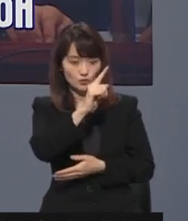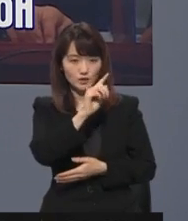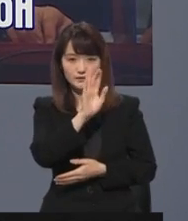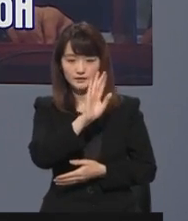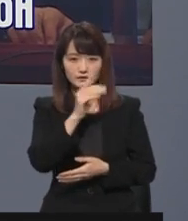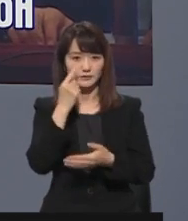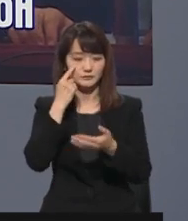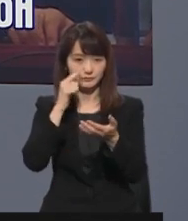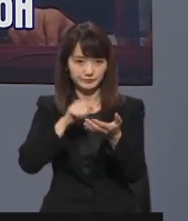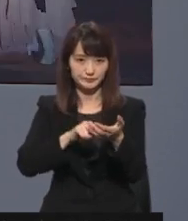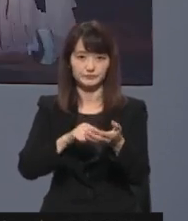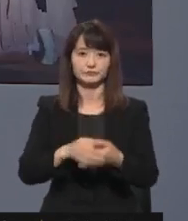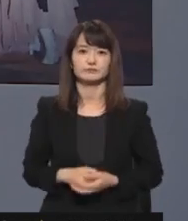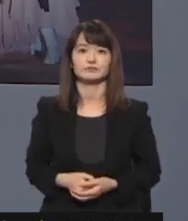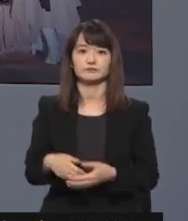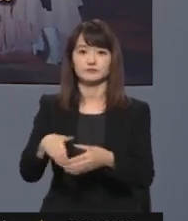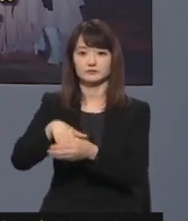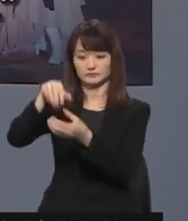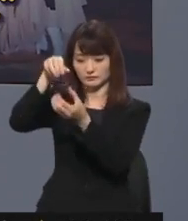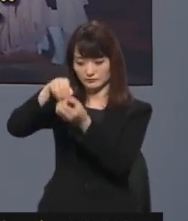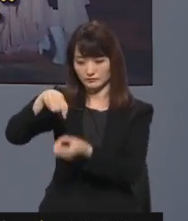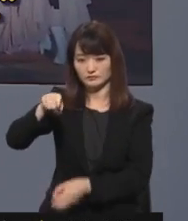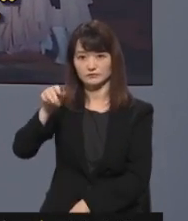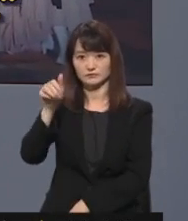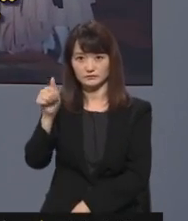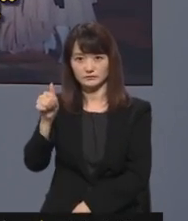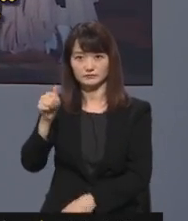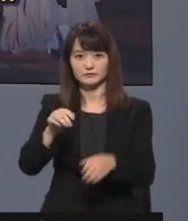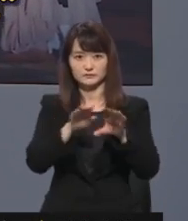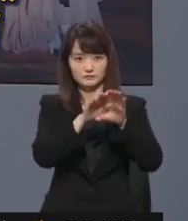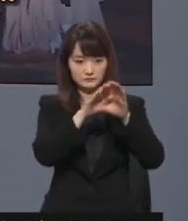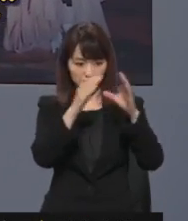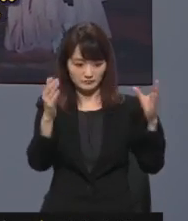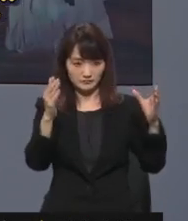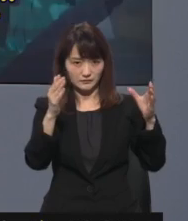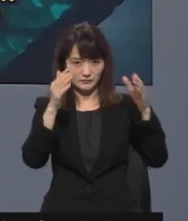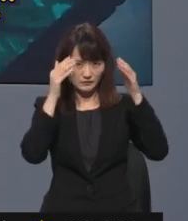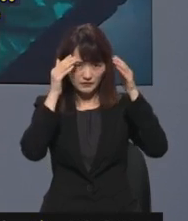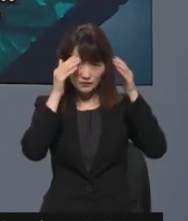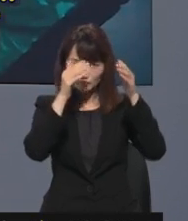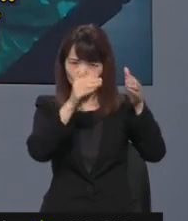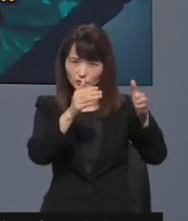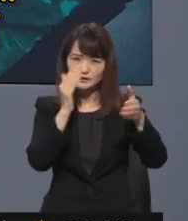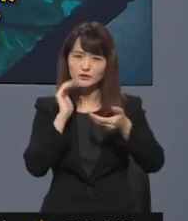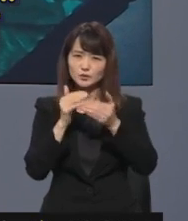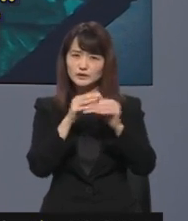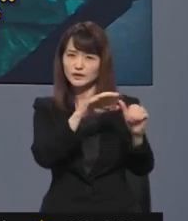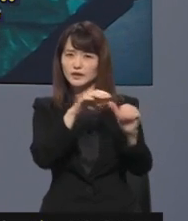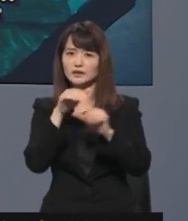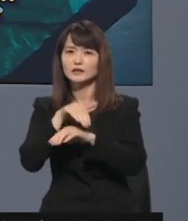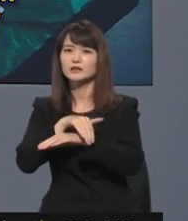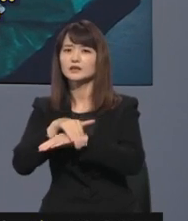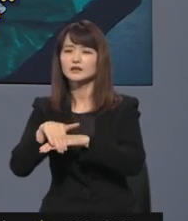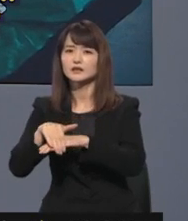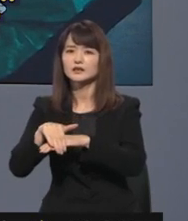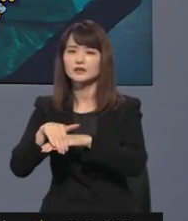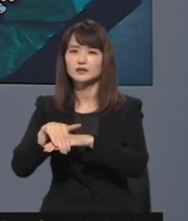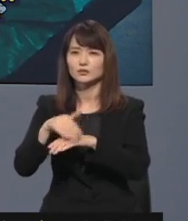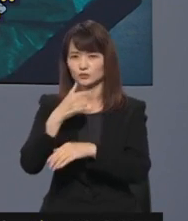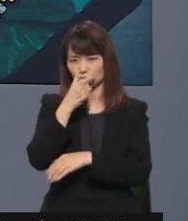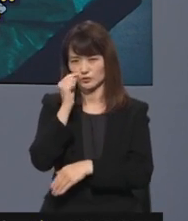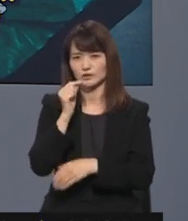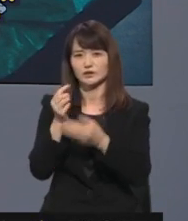것으로 알려지고 있습니다 문화재청장 은 개방의 만 적 중점을 두다보니 청와대 활용 계획에 대해선 뉴 팜 이